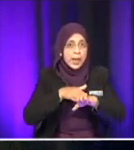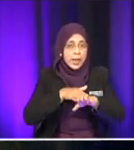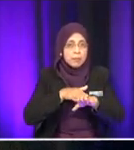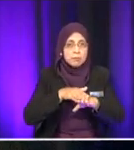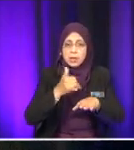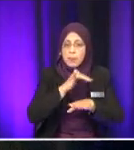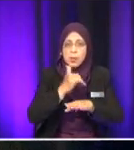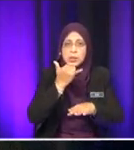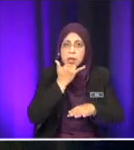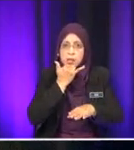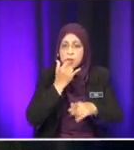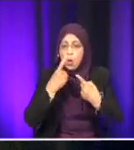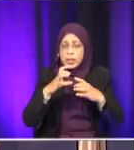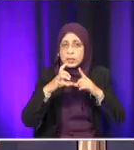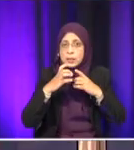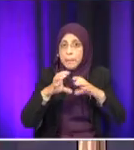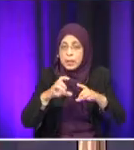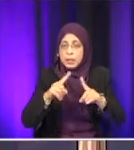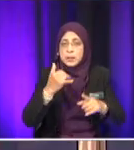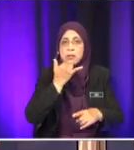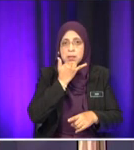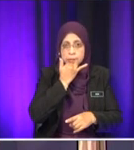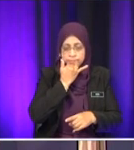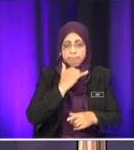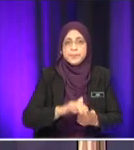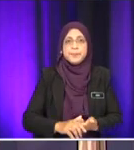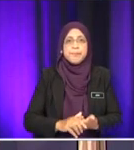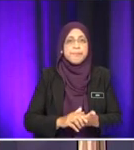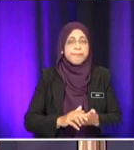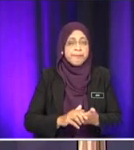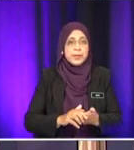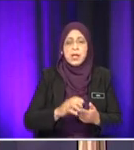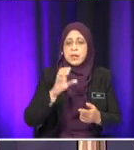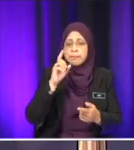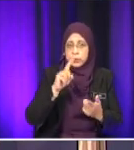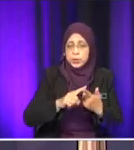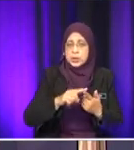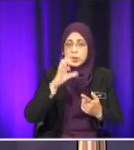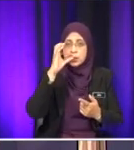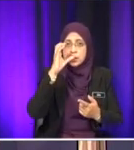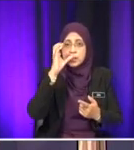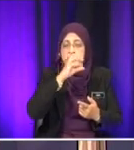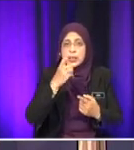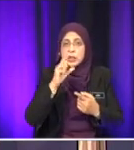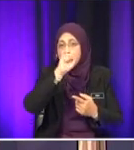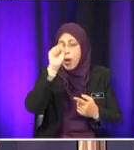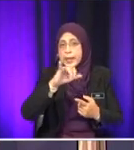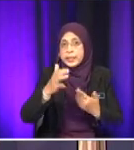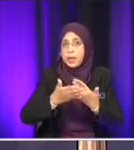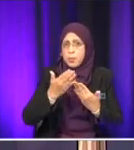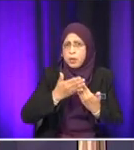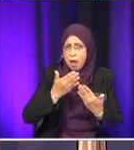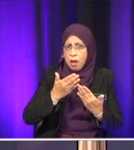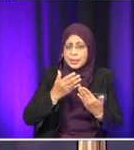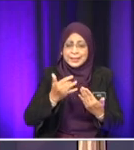berlaku yang macam itu oke seterusnya kita jawab soal yang mudah dahulu oke dan kita tinggalkan soal-soal lainnya kita